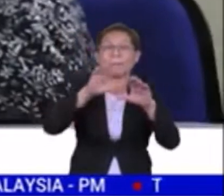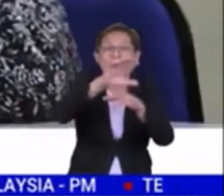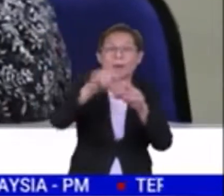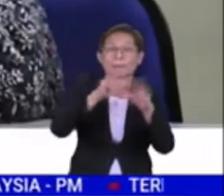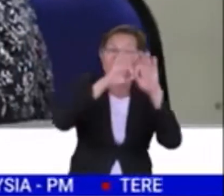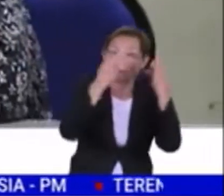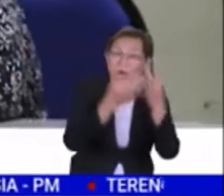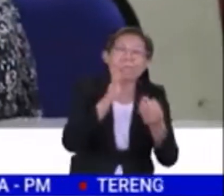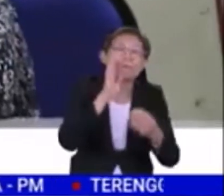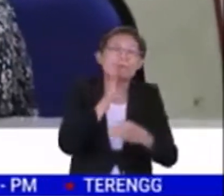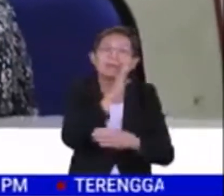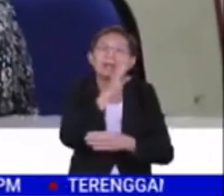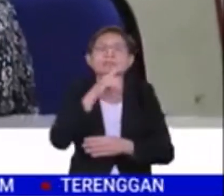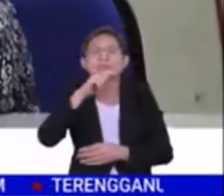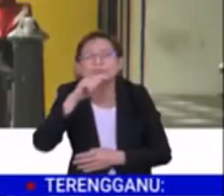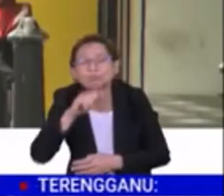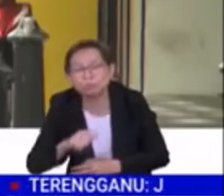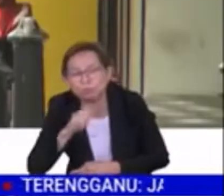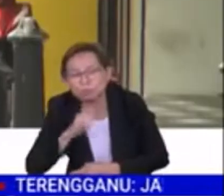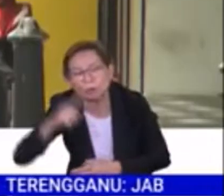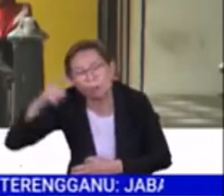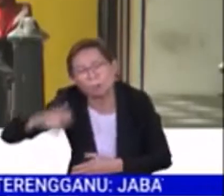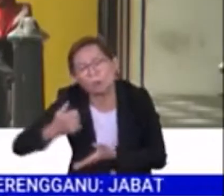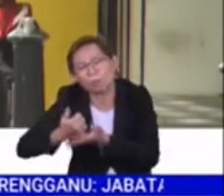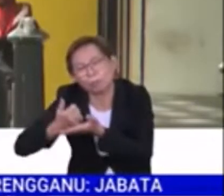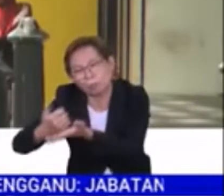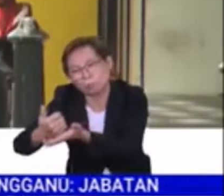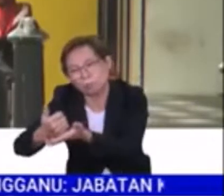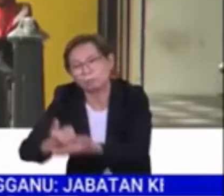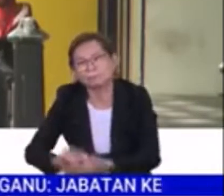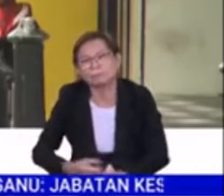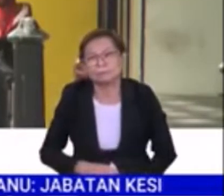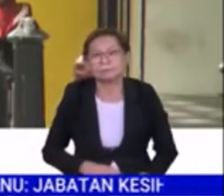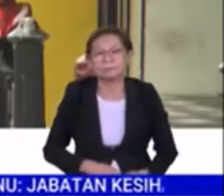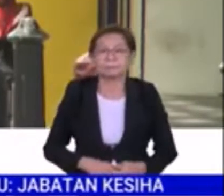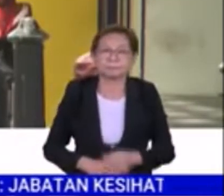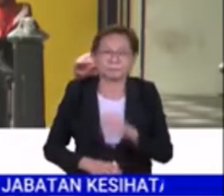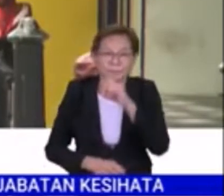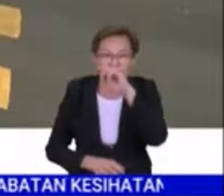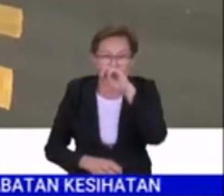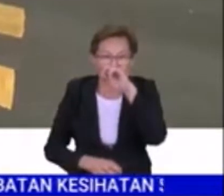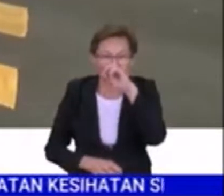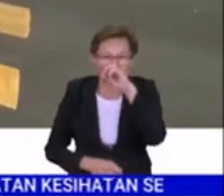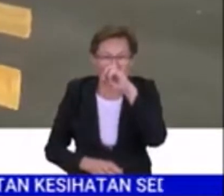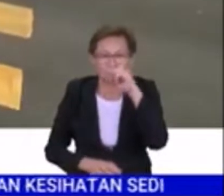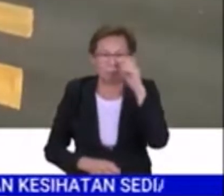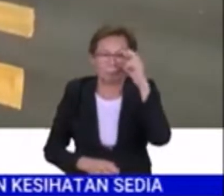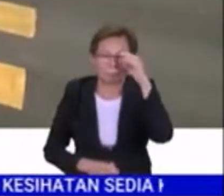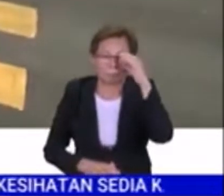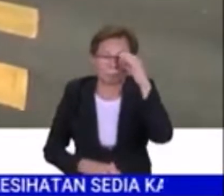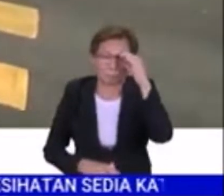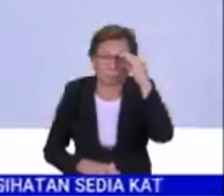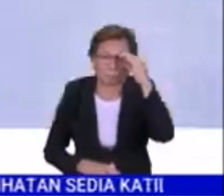Bujang dan warga emas yang memerlukan Indonesia Hwang